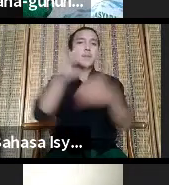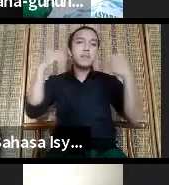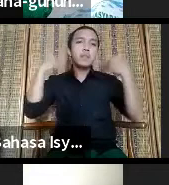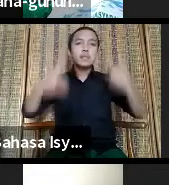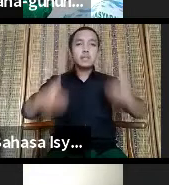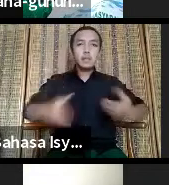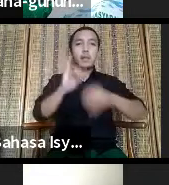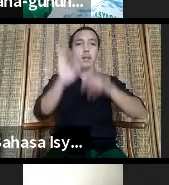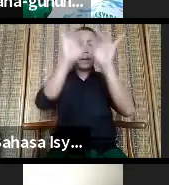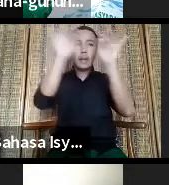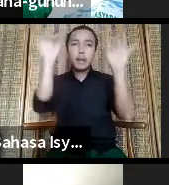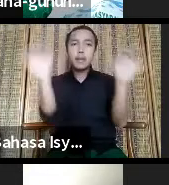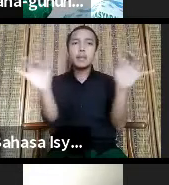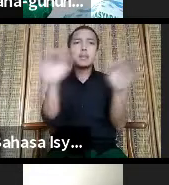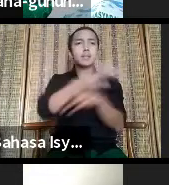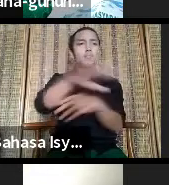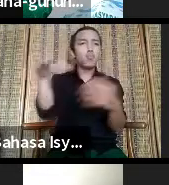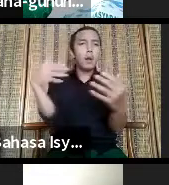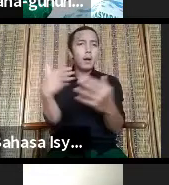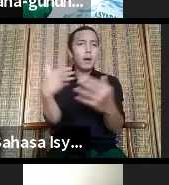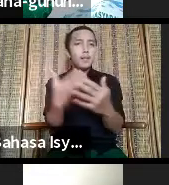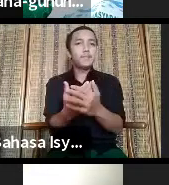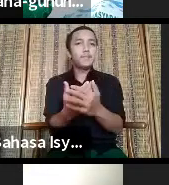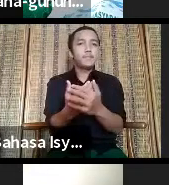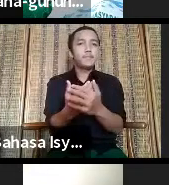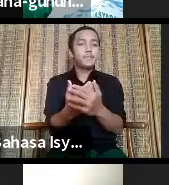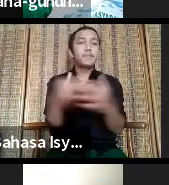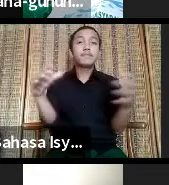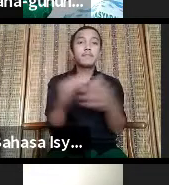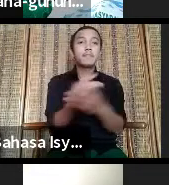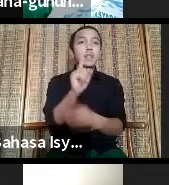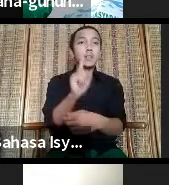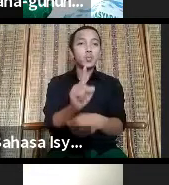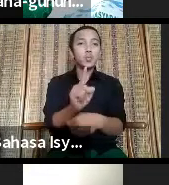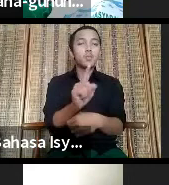sebagainya. Semua menjadi satu bagian dari bangsa Indonesia.